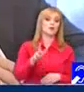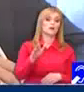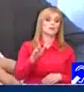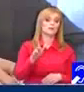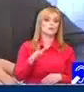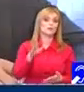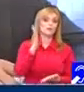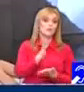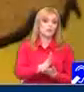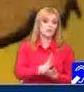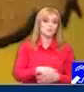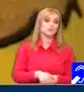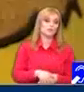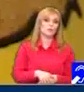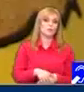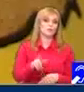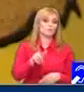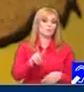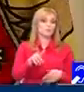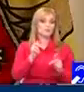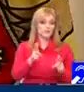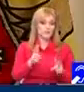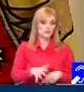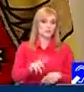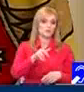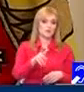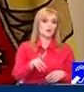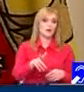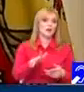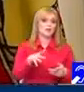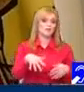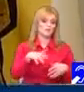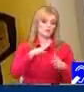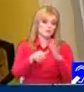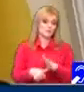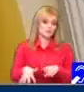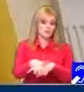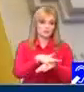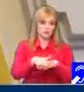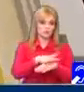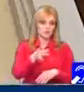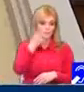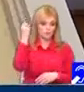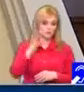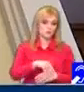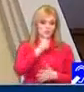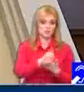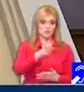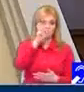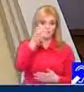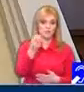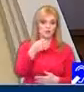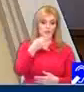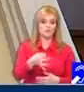guvern, reprezintă o provocare care are drept scop divizarea în continuare a societății din Republica Moldova. Șeful statului a